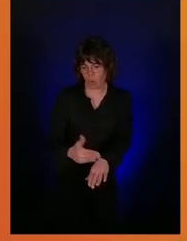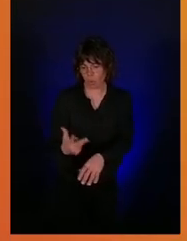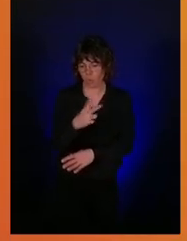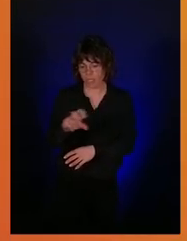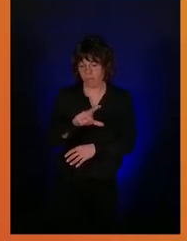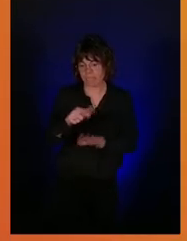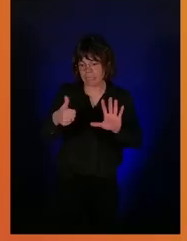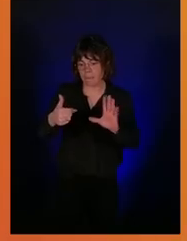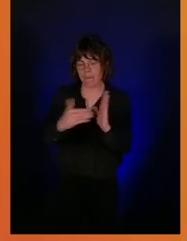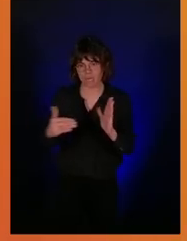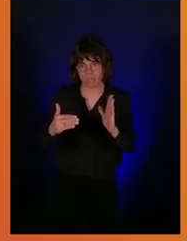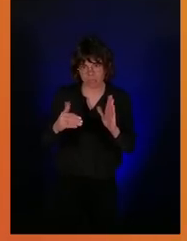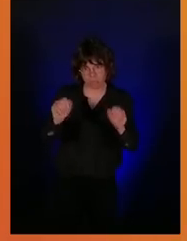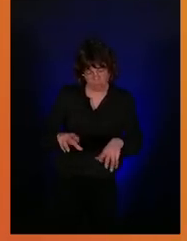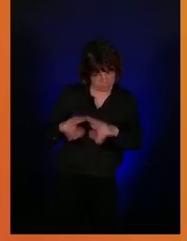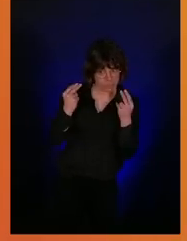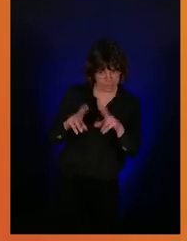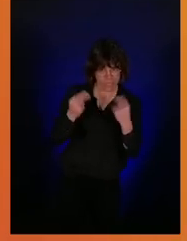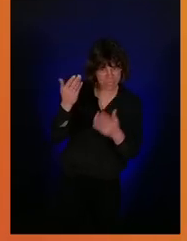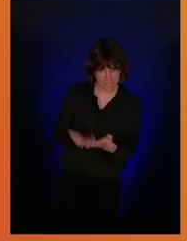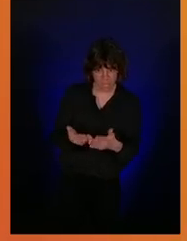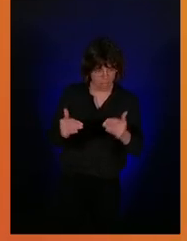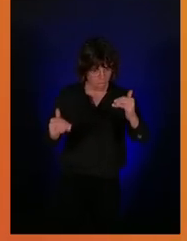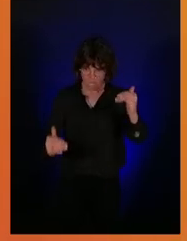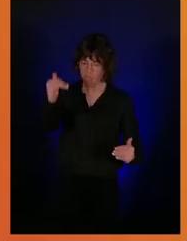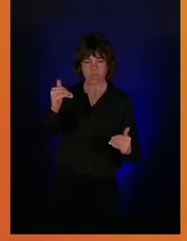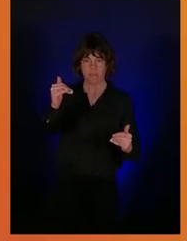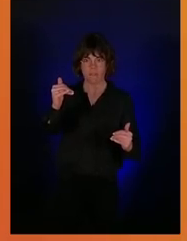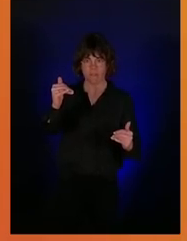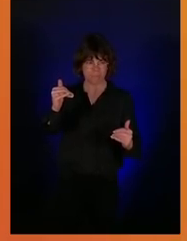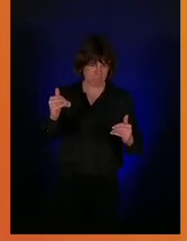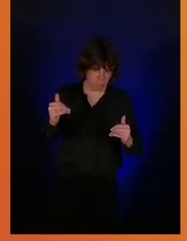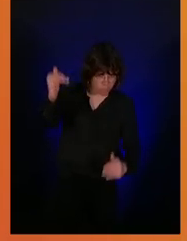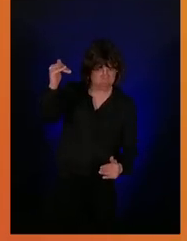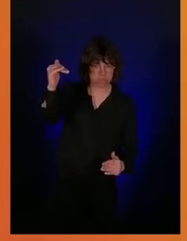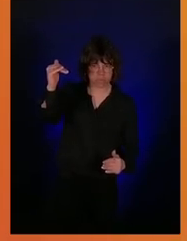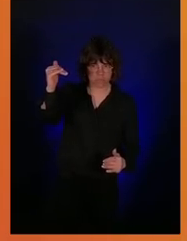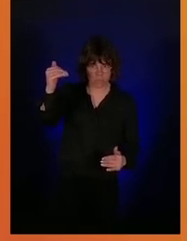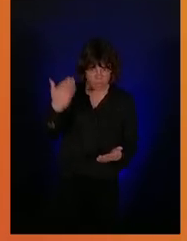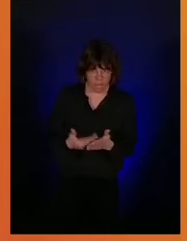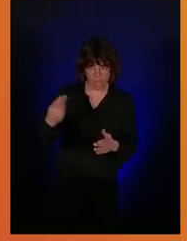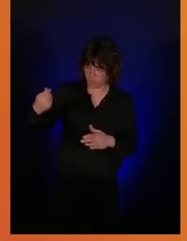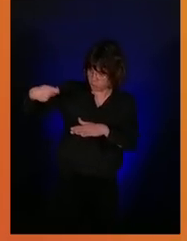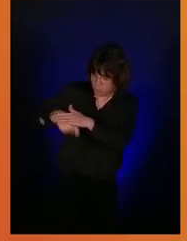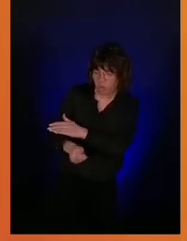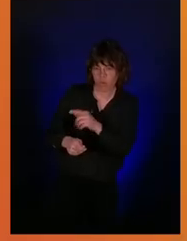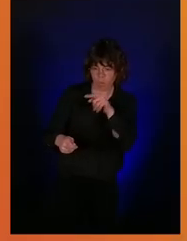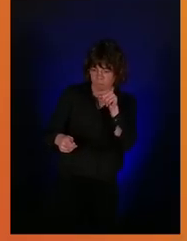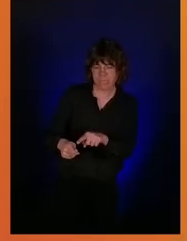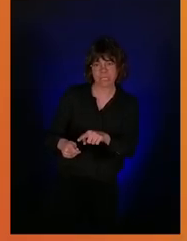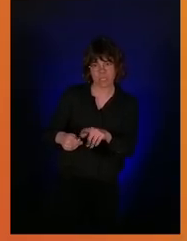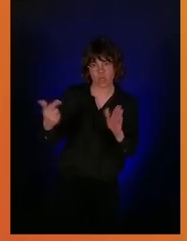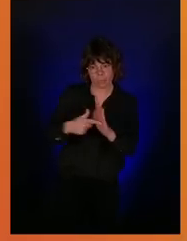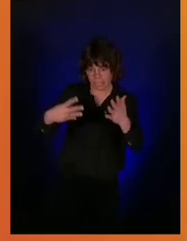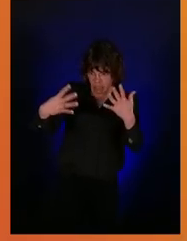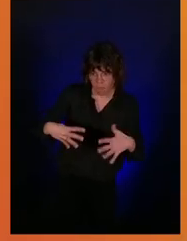000. J'aimerais bien qu'on m'explique, si vous voulez, cet écart, ce plus que grand écart. Sur les subventions d'exploitation, en